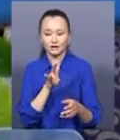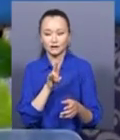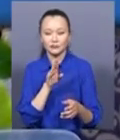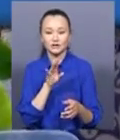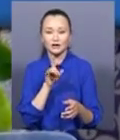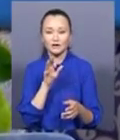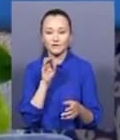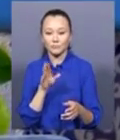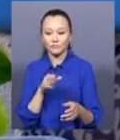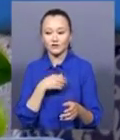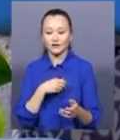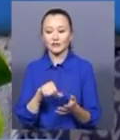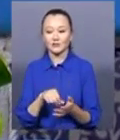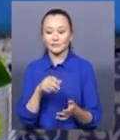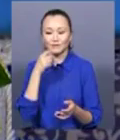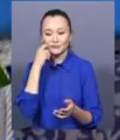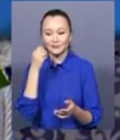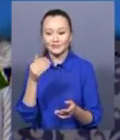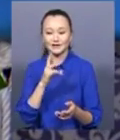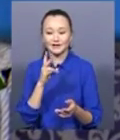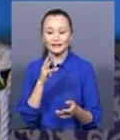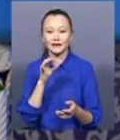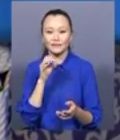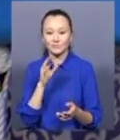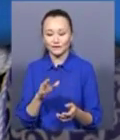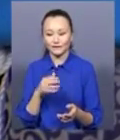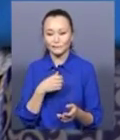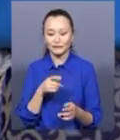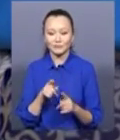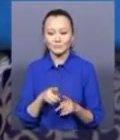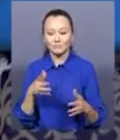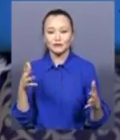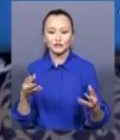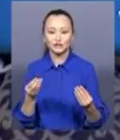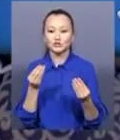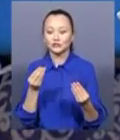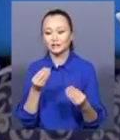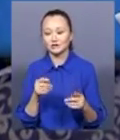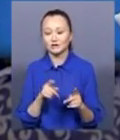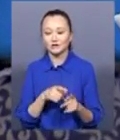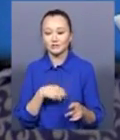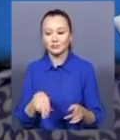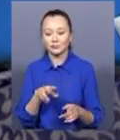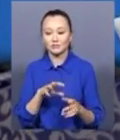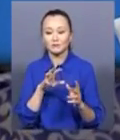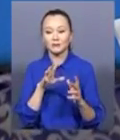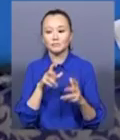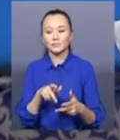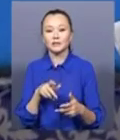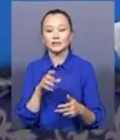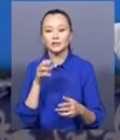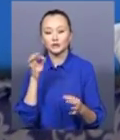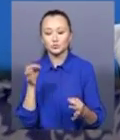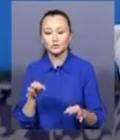Трофимов. То есть я играла в ботинках Николая Трофимова. Для меня была такая большая честь. Я только входила в мир искусства.